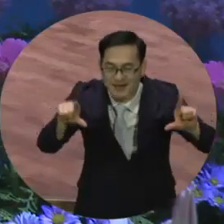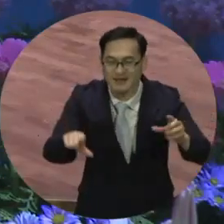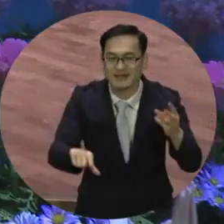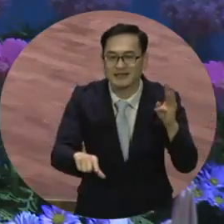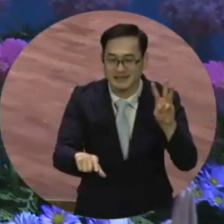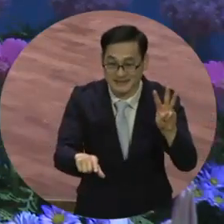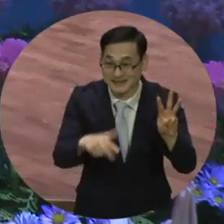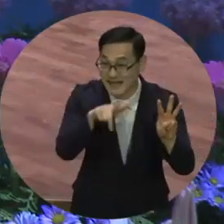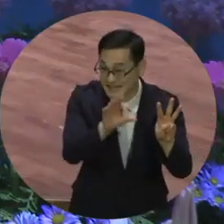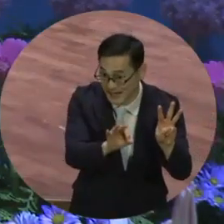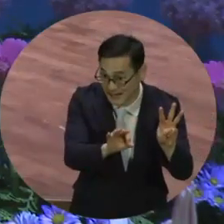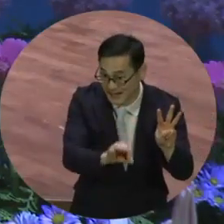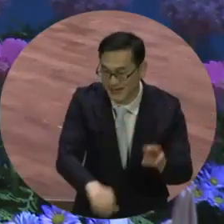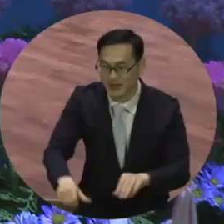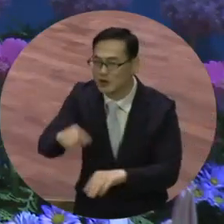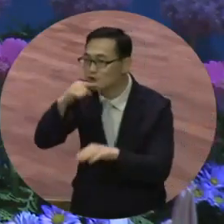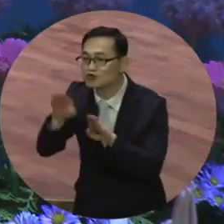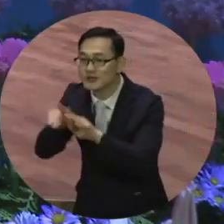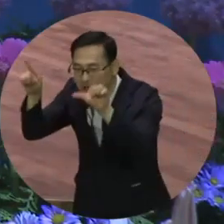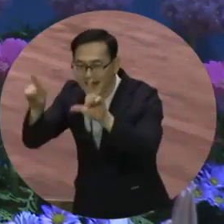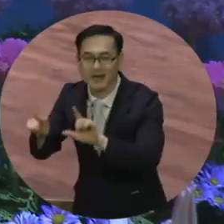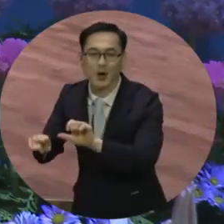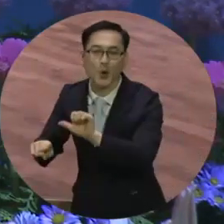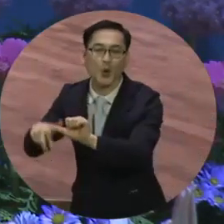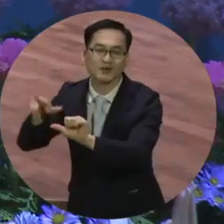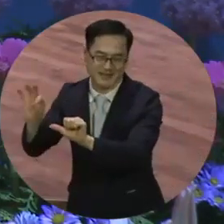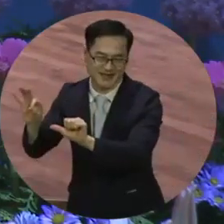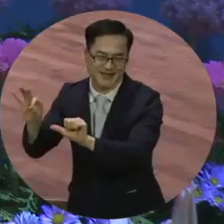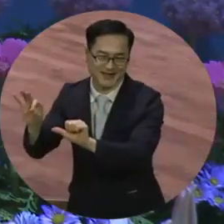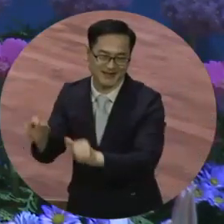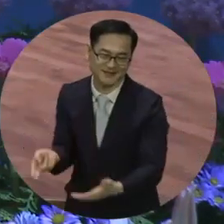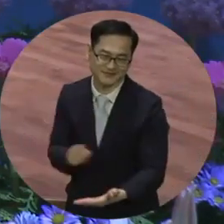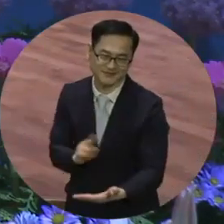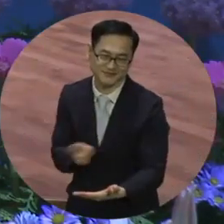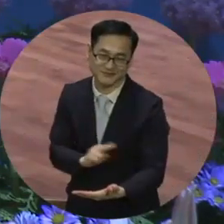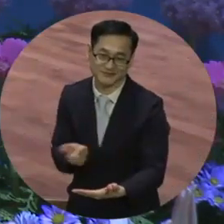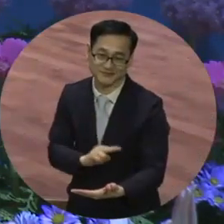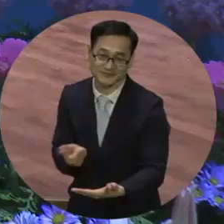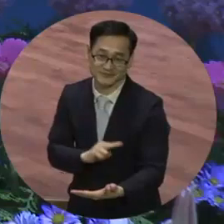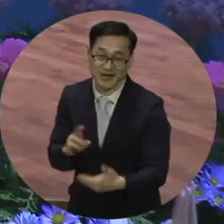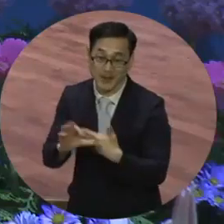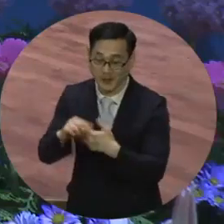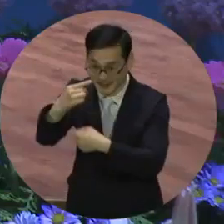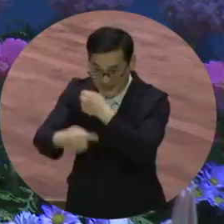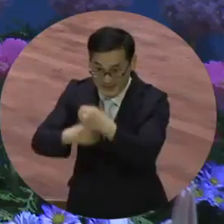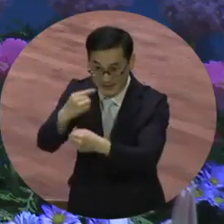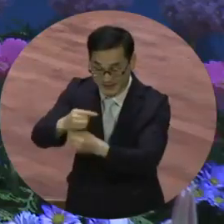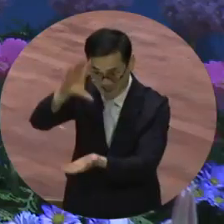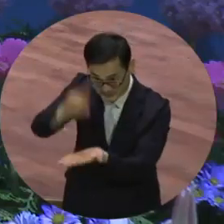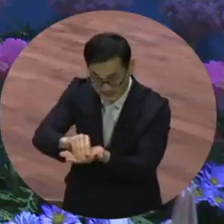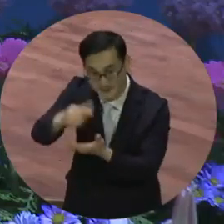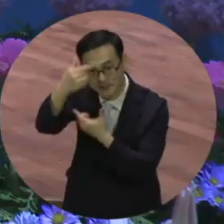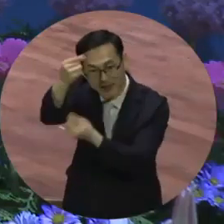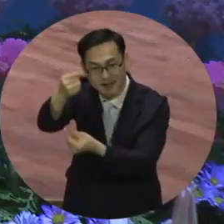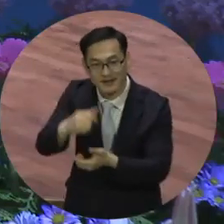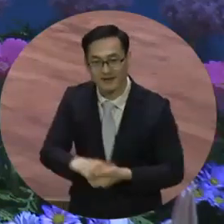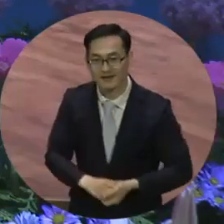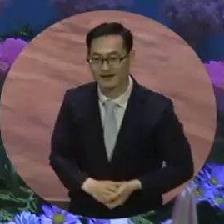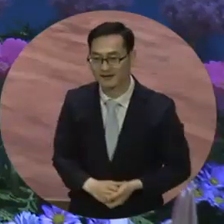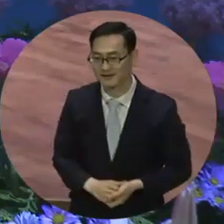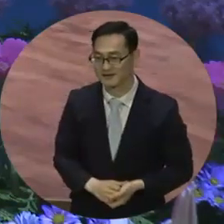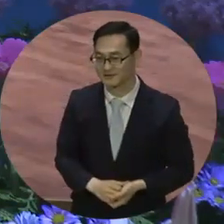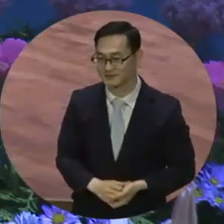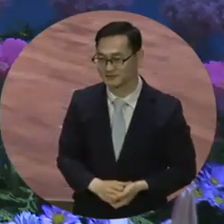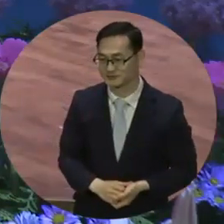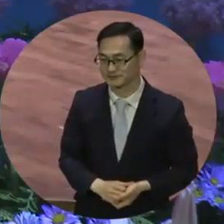평삼주오예요. 무슨 말인가 하면 평일에는 3장 읽고 주일날은 5장 읽으면 1년에 딱 한 번 이게